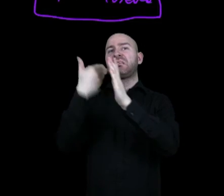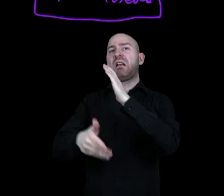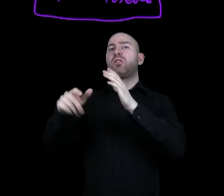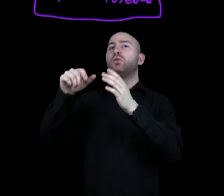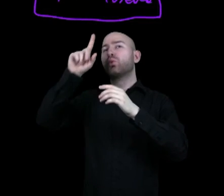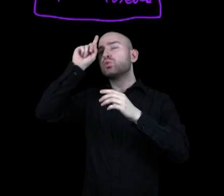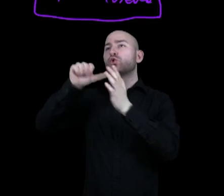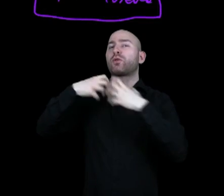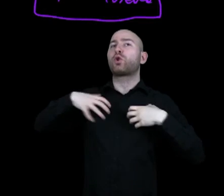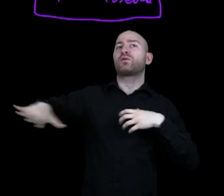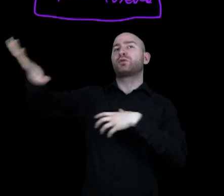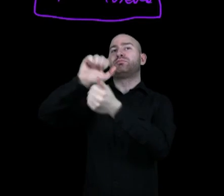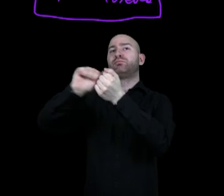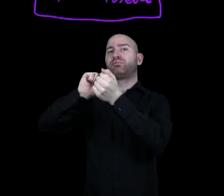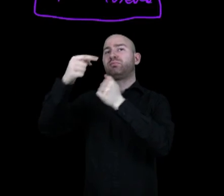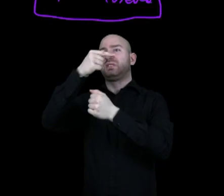społeczeństwa.